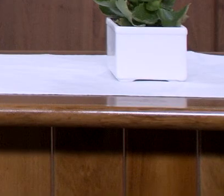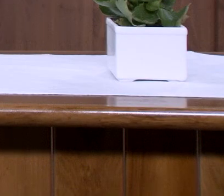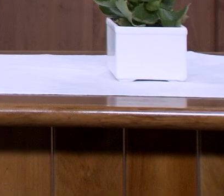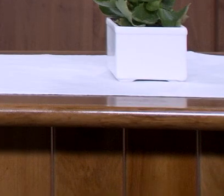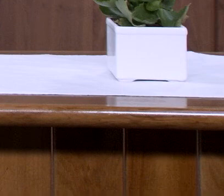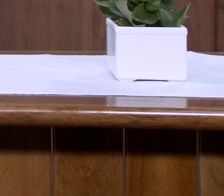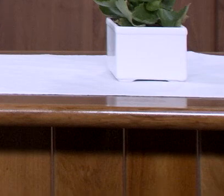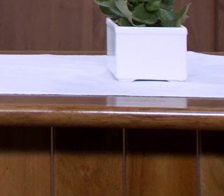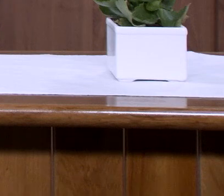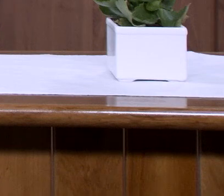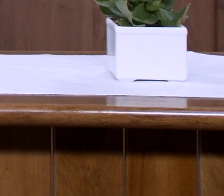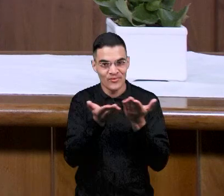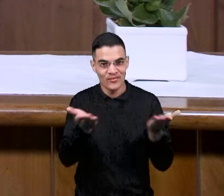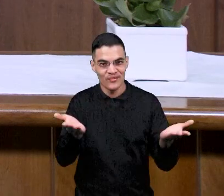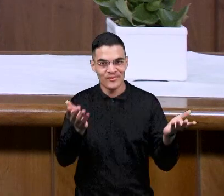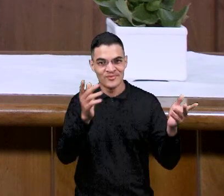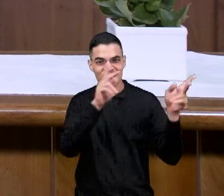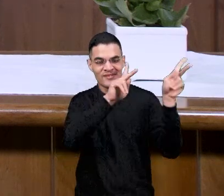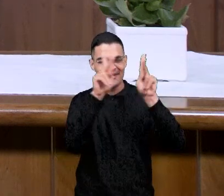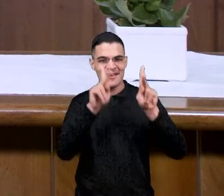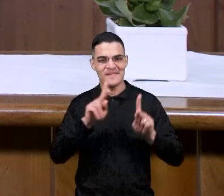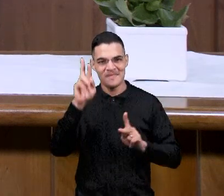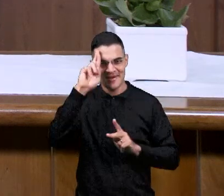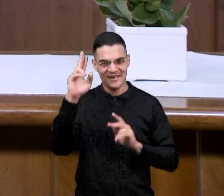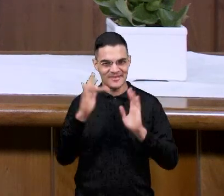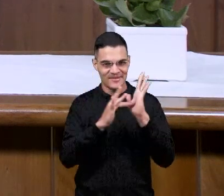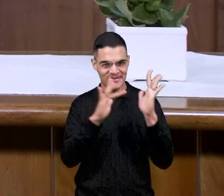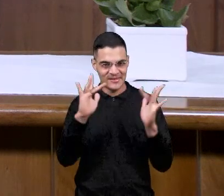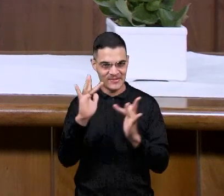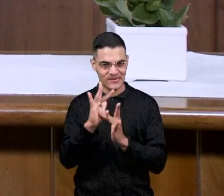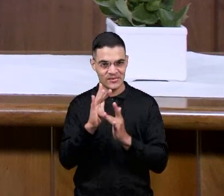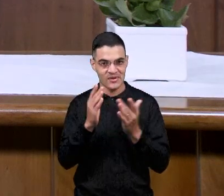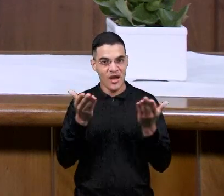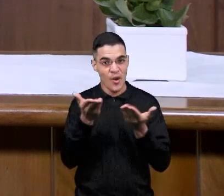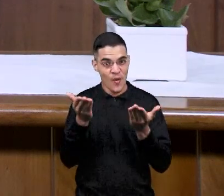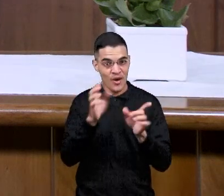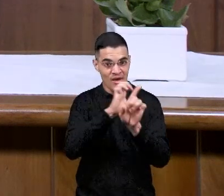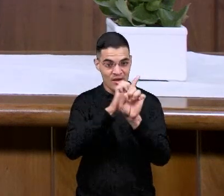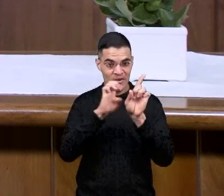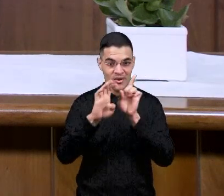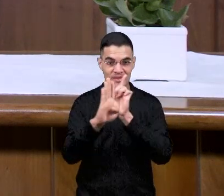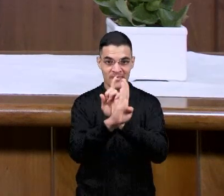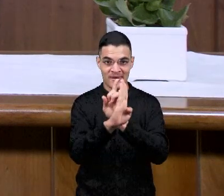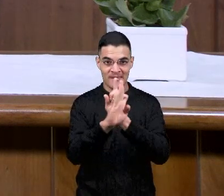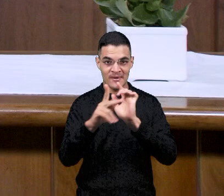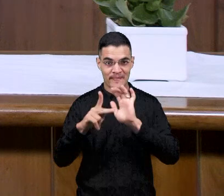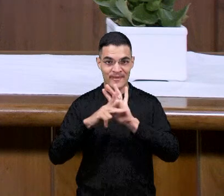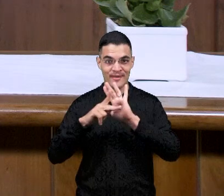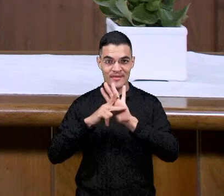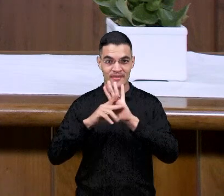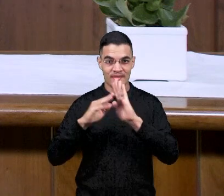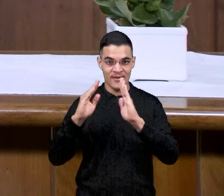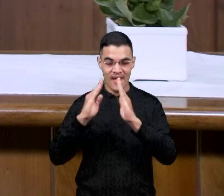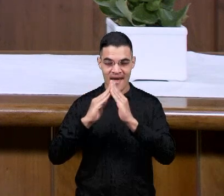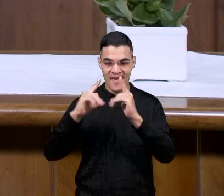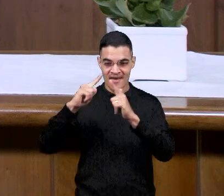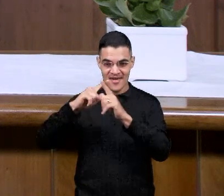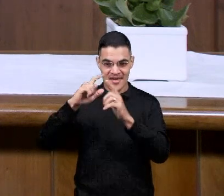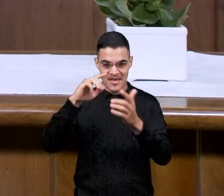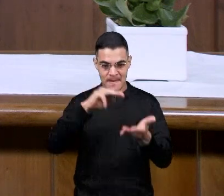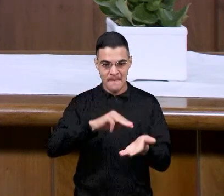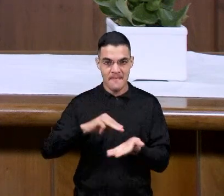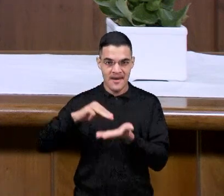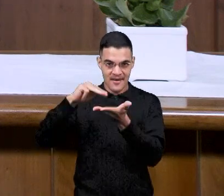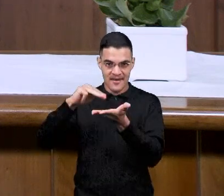Je salue à tous dans la paix du Seigneur Jésus. Ça, c'est l'école biblique dominicale de l'Église chrétienne Maranatha, l'école